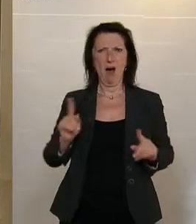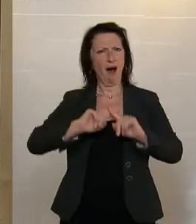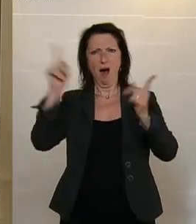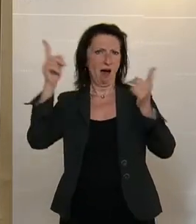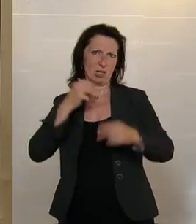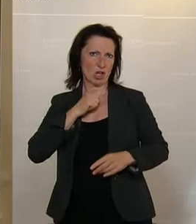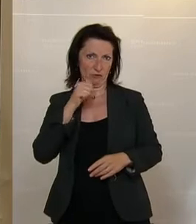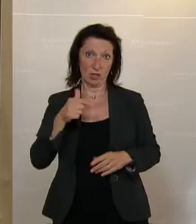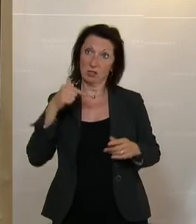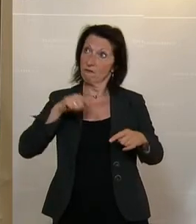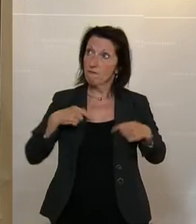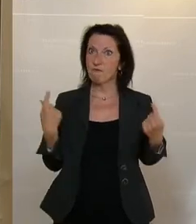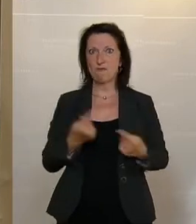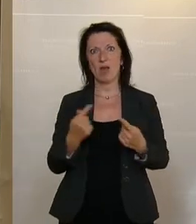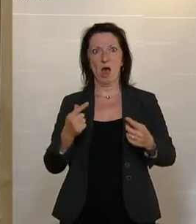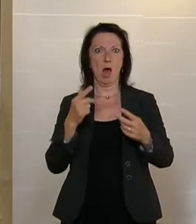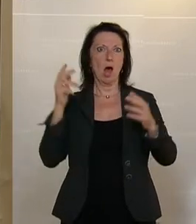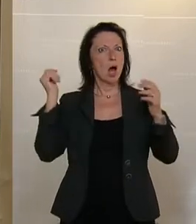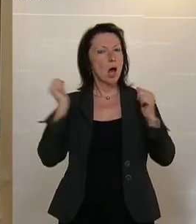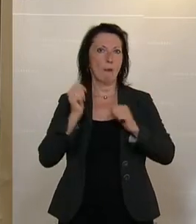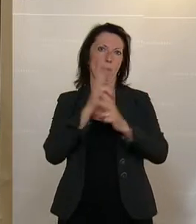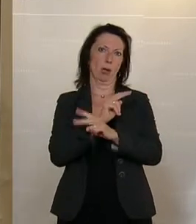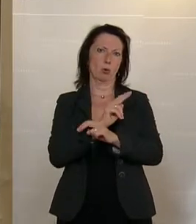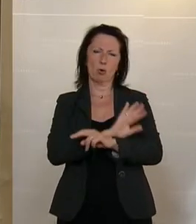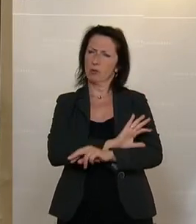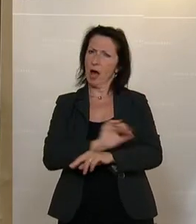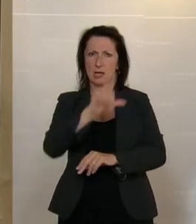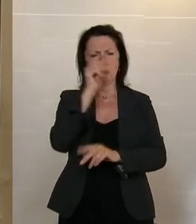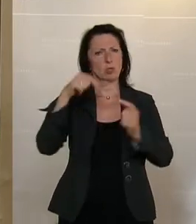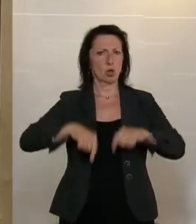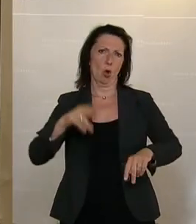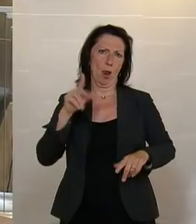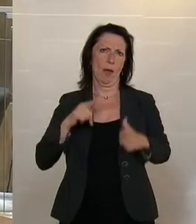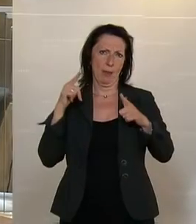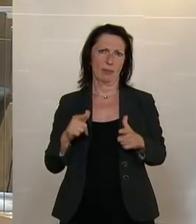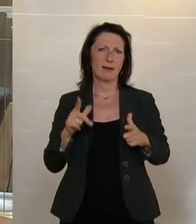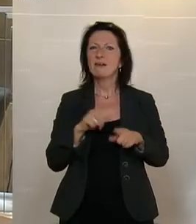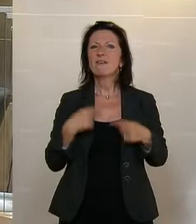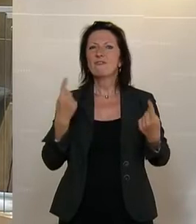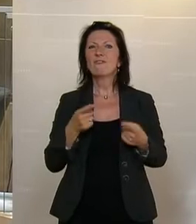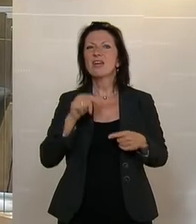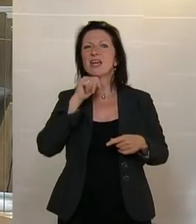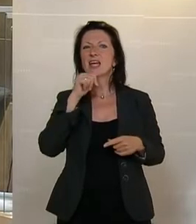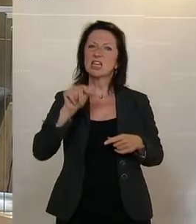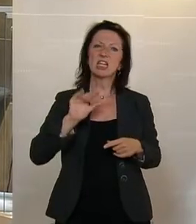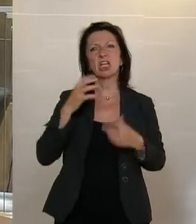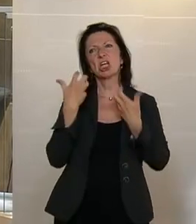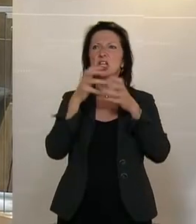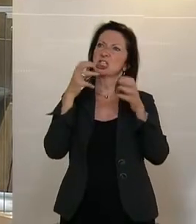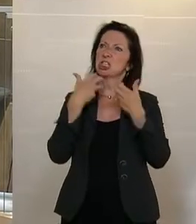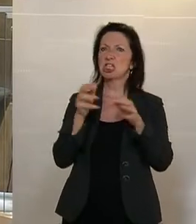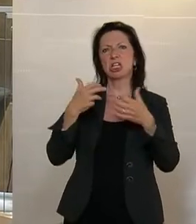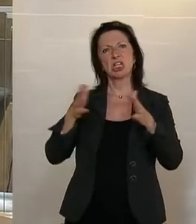Unsere Republik und alle, wie wir da wohnen, wir leben nicht verschiedene Geschichten, die